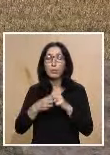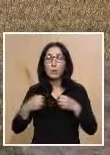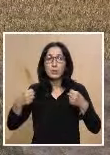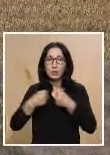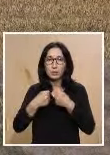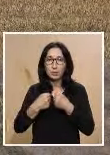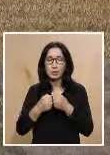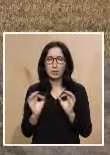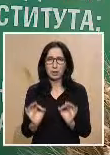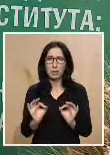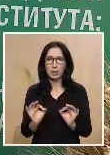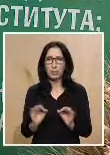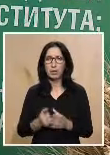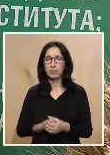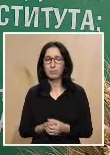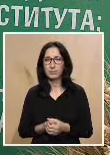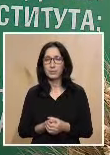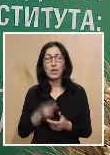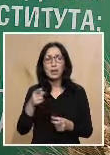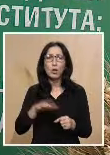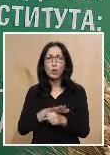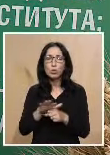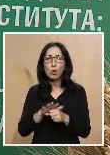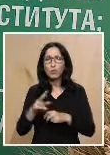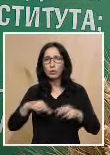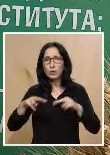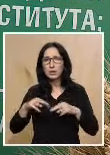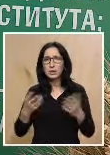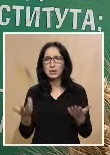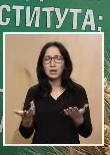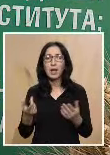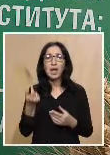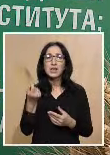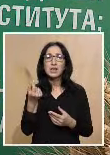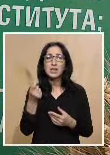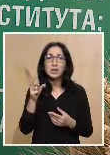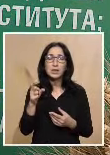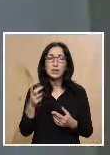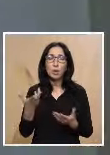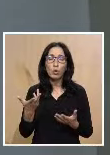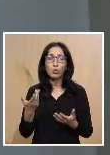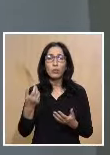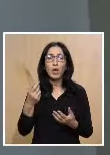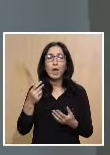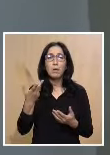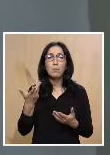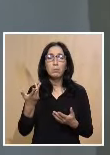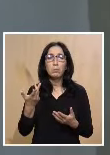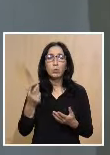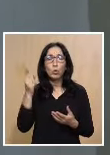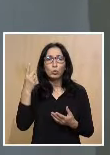да решите? Например? Те основно търсят сортове, полски